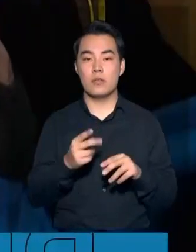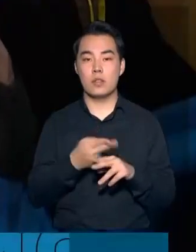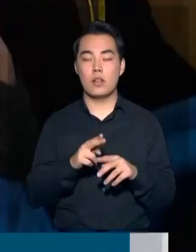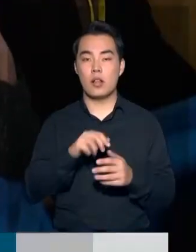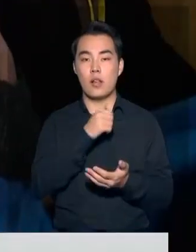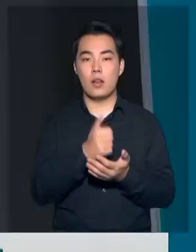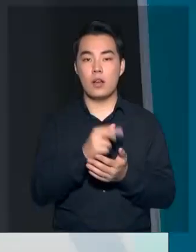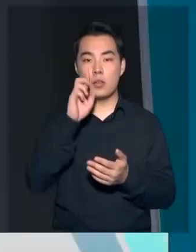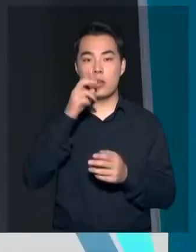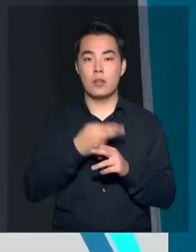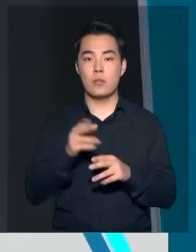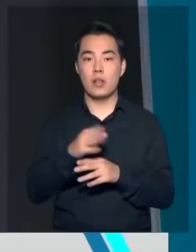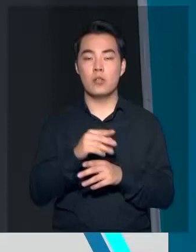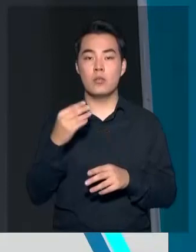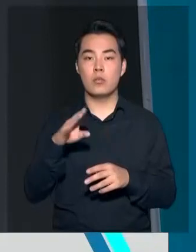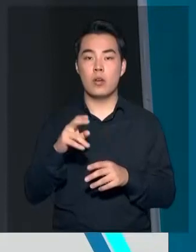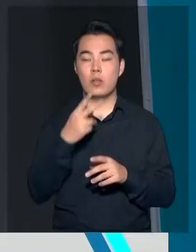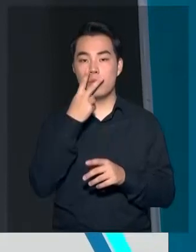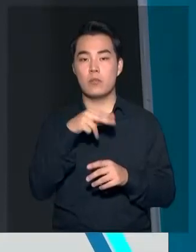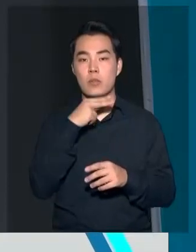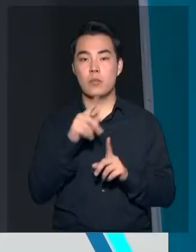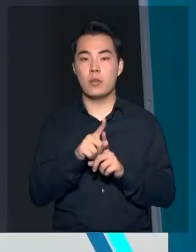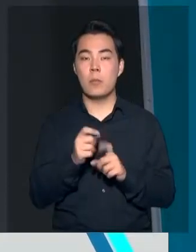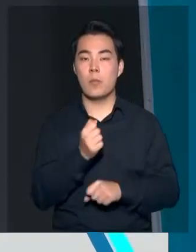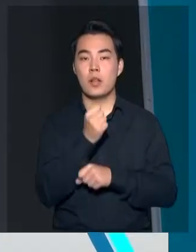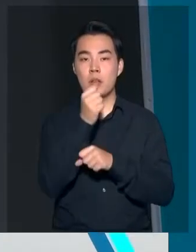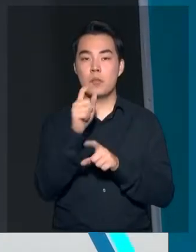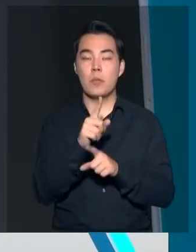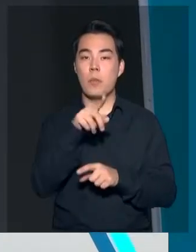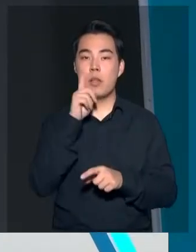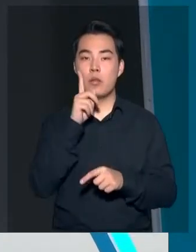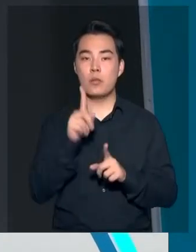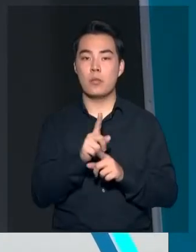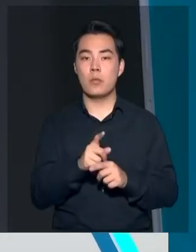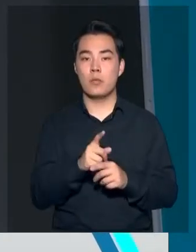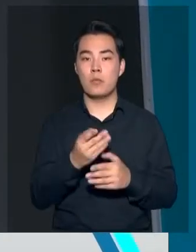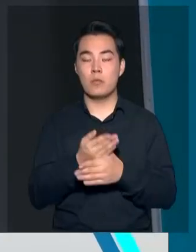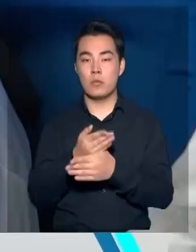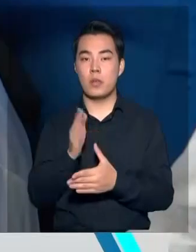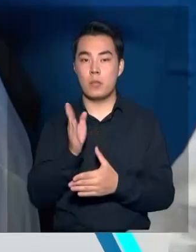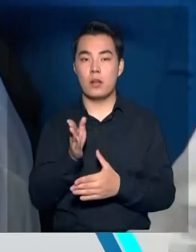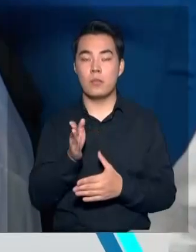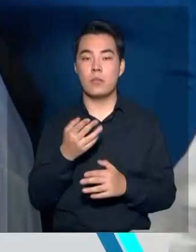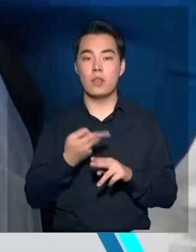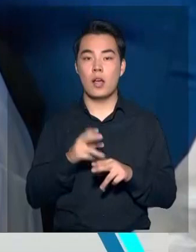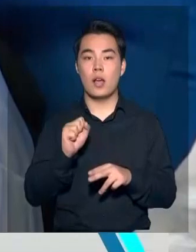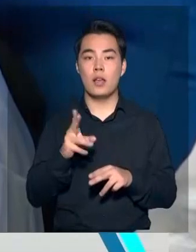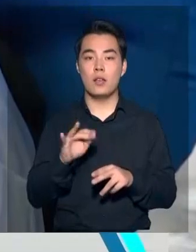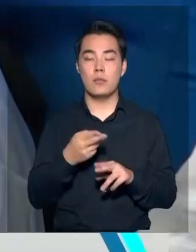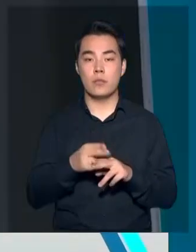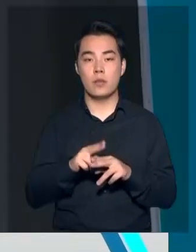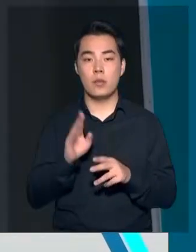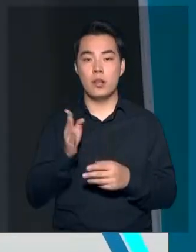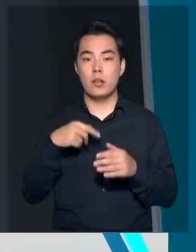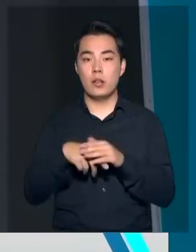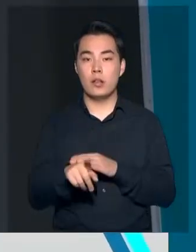государства Касым-Жомарт Токаев всегда большое значение придает поддержке талантливой молодежи и привлечению ее в IT-отрасль. Мы такими